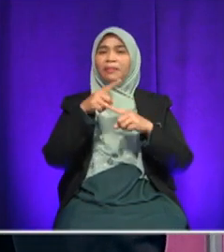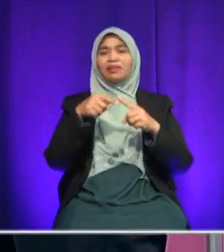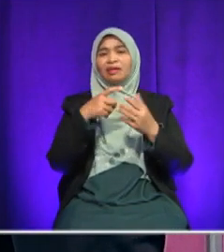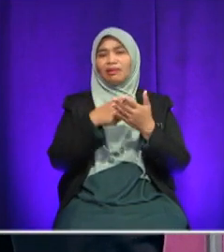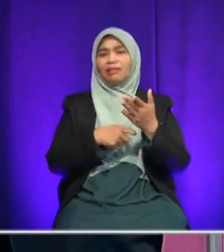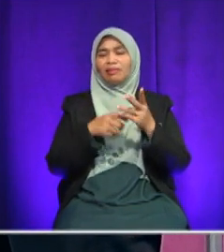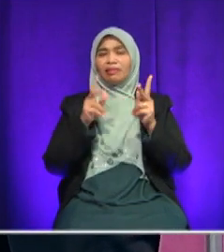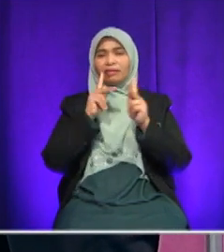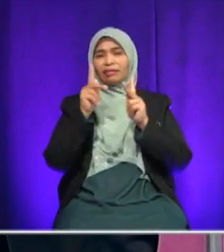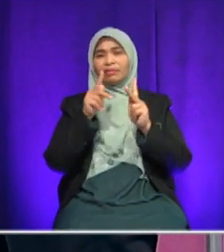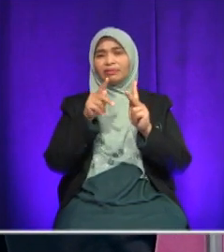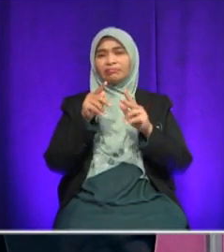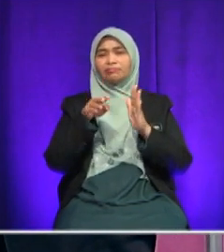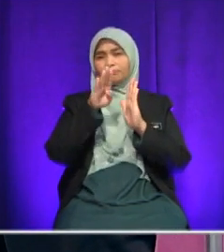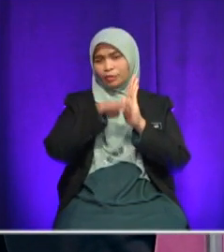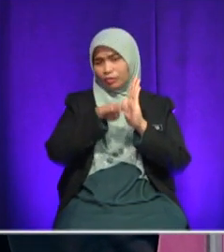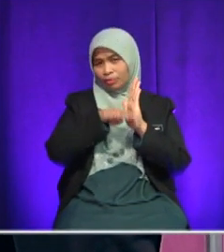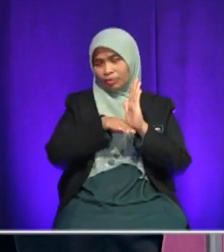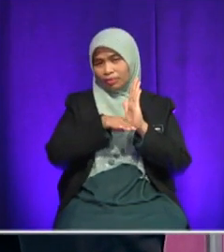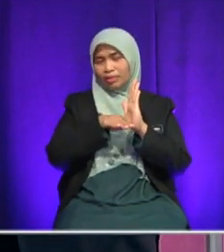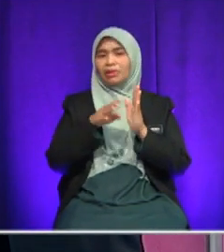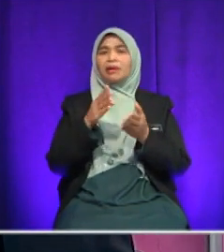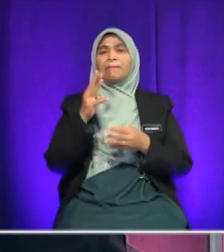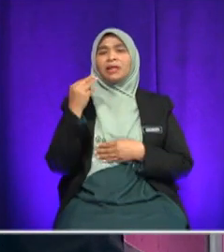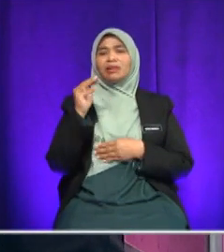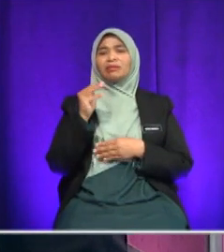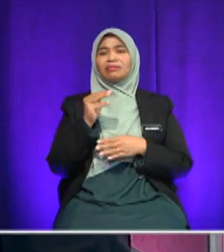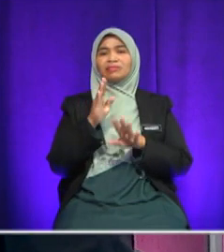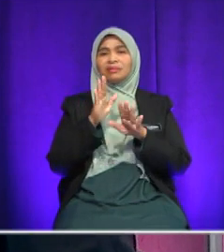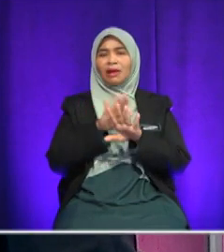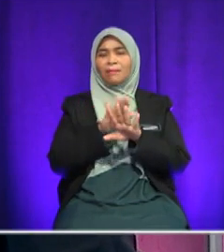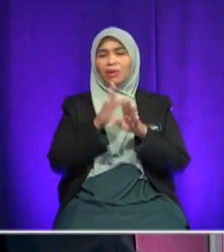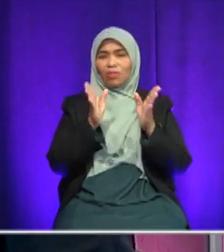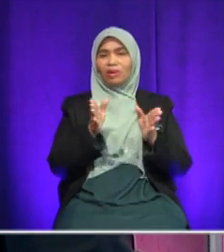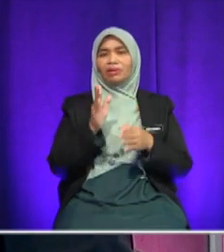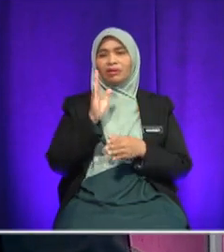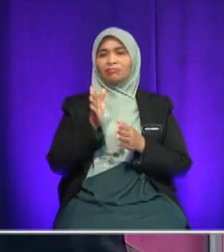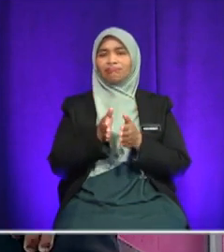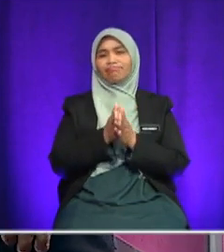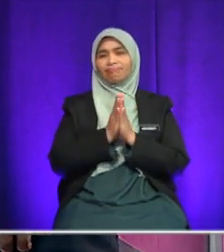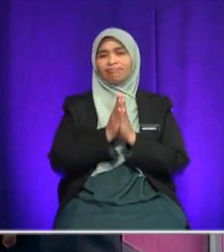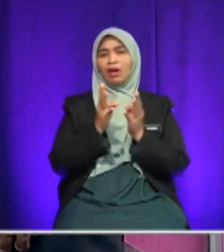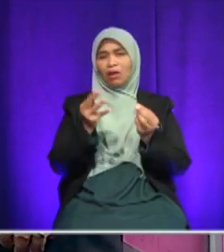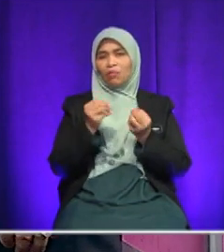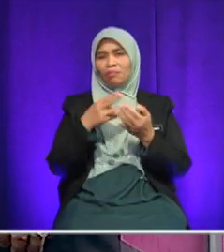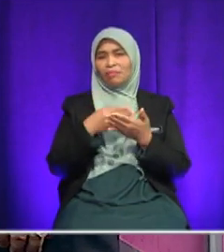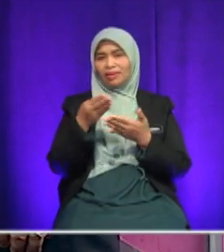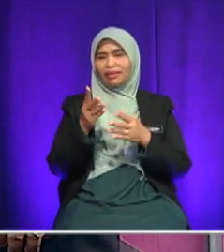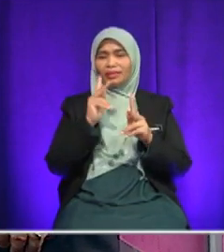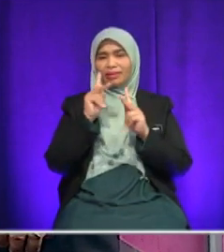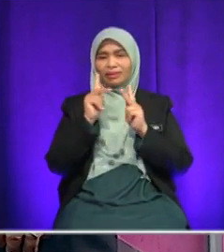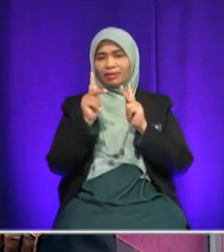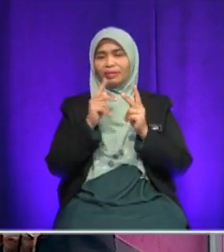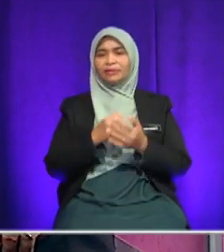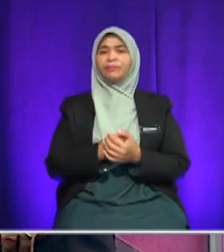kereta menurun, okey, permintaan ke atas kereta akan meningkat. Disebabkan oleh faktor kereta tadi,